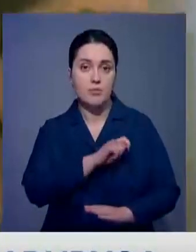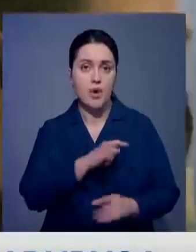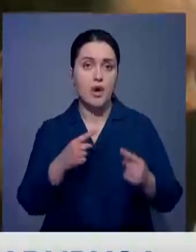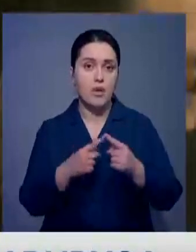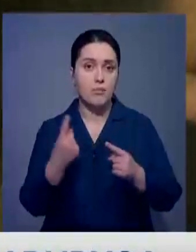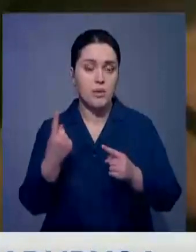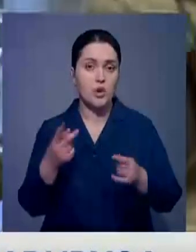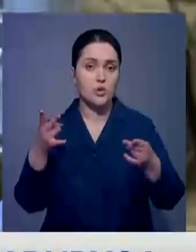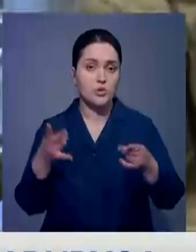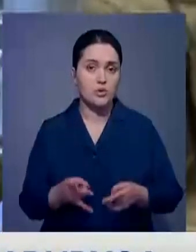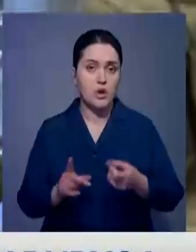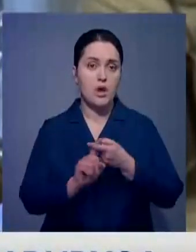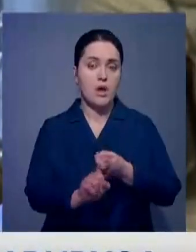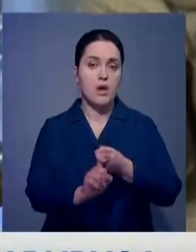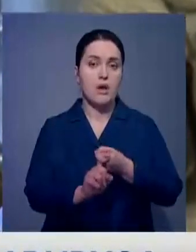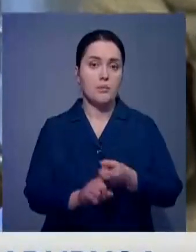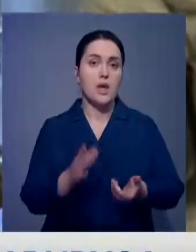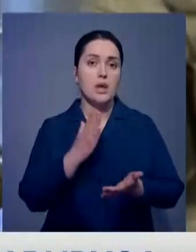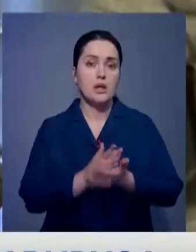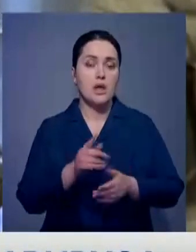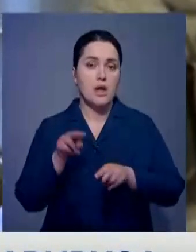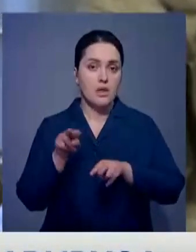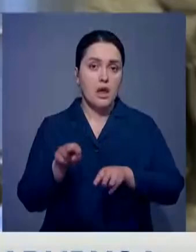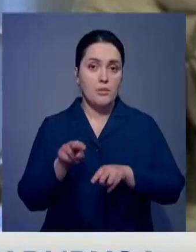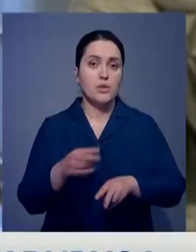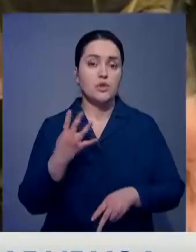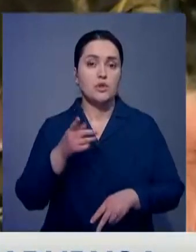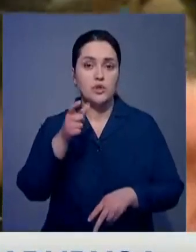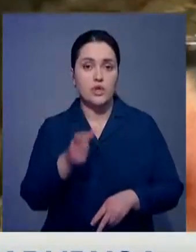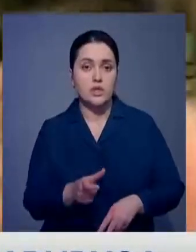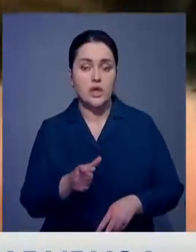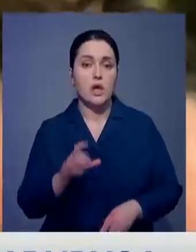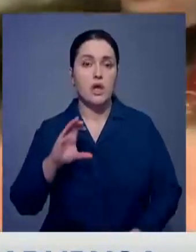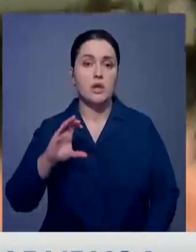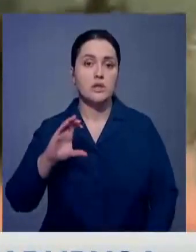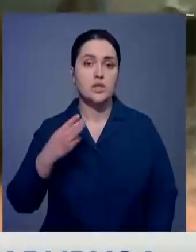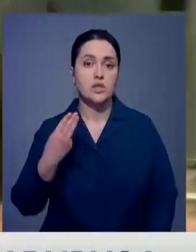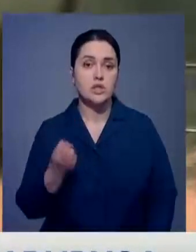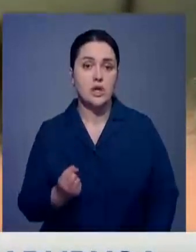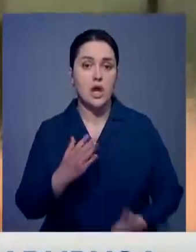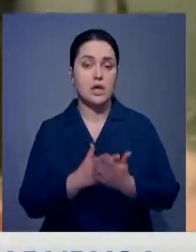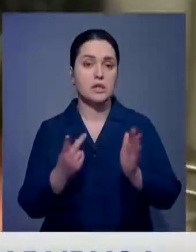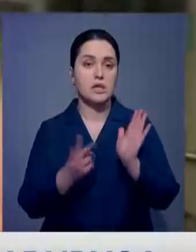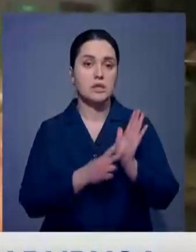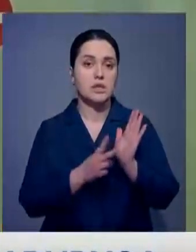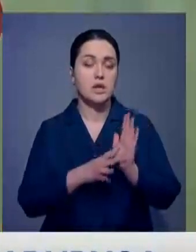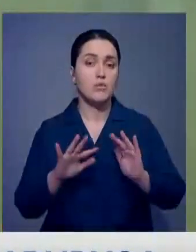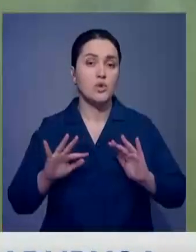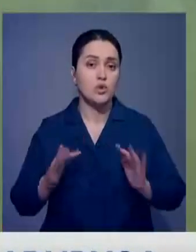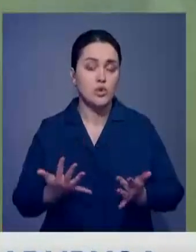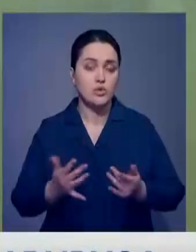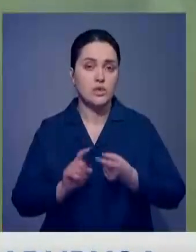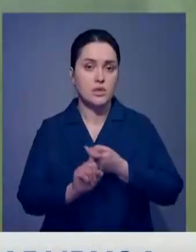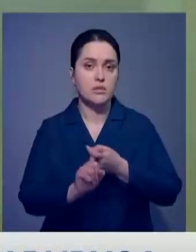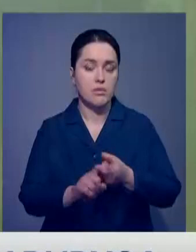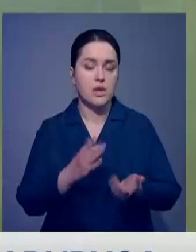первый случай заражения новым типом вируса. Под наблюдением медики взяли и еще четырех человек, а в США подтвердили